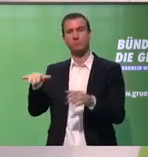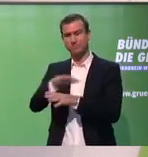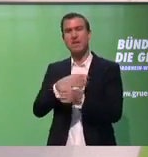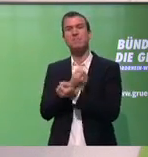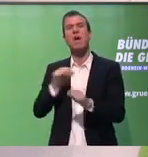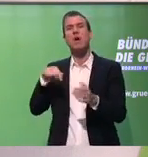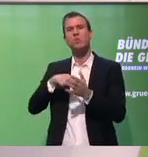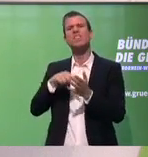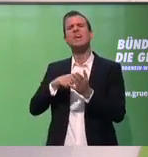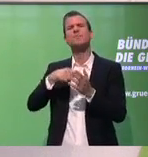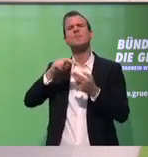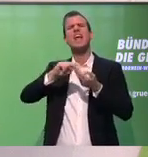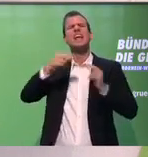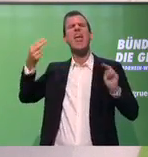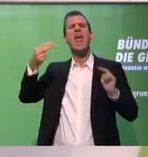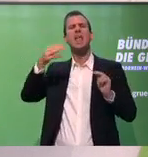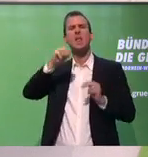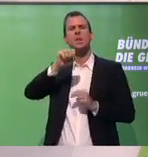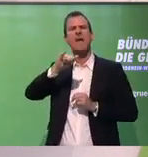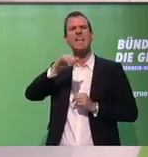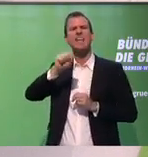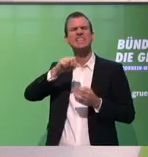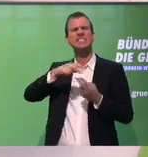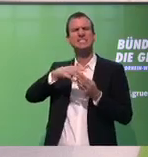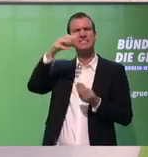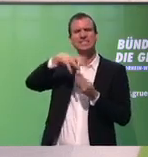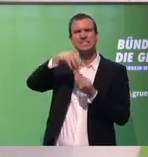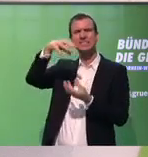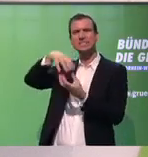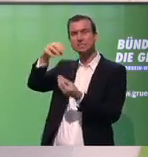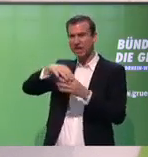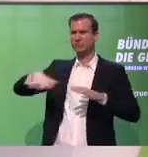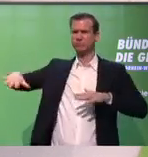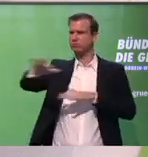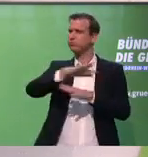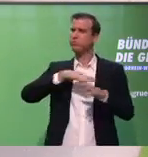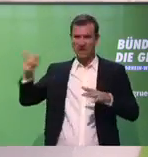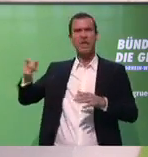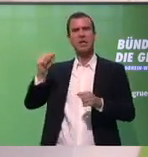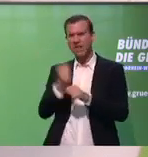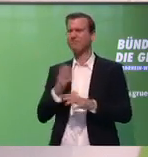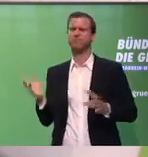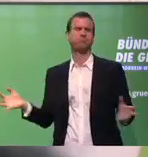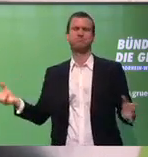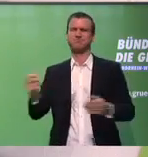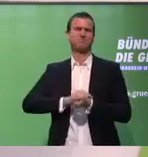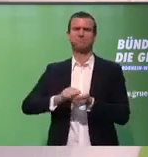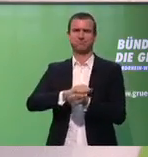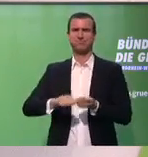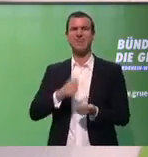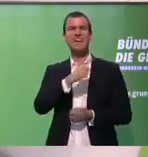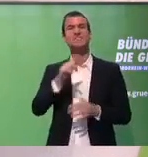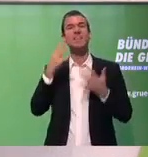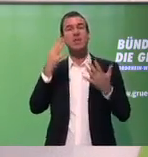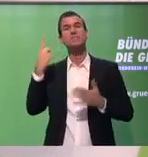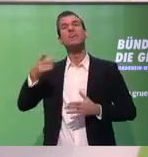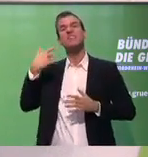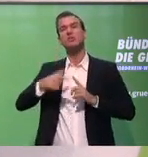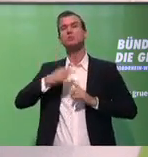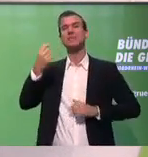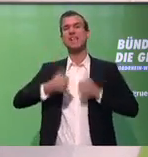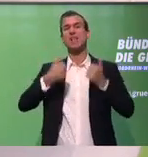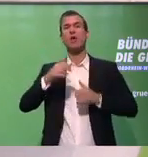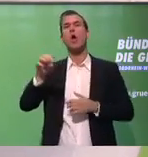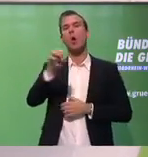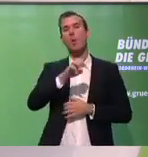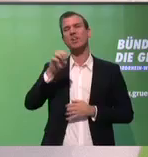durch Genmais kontaminiert war, also sozusagen eine Persönlichkeit der Protestbewegung. Und 2009 war er auch Spitzenkandidat von